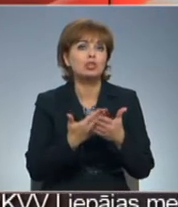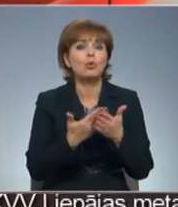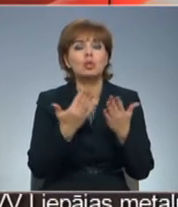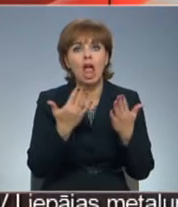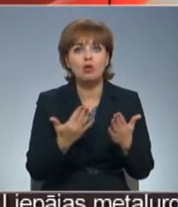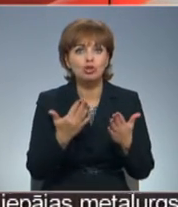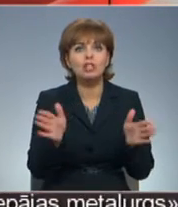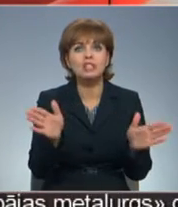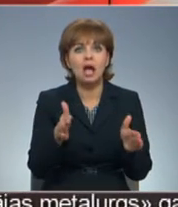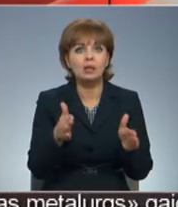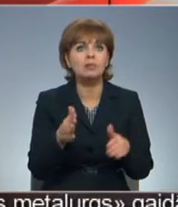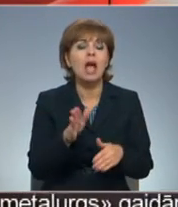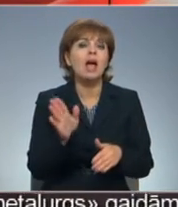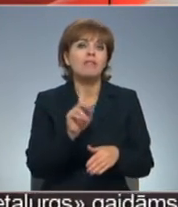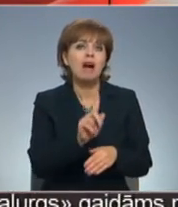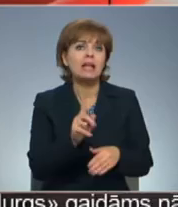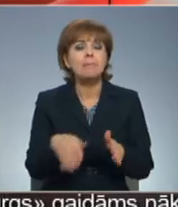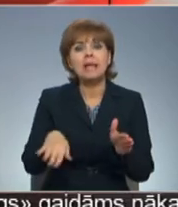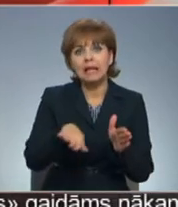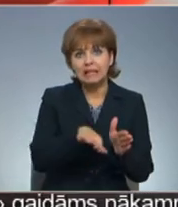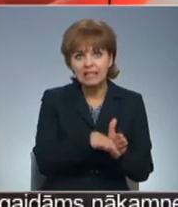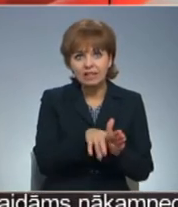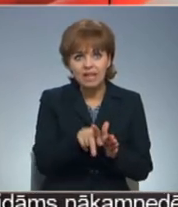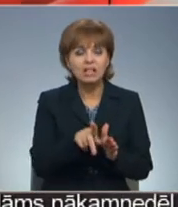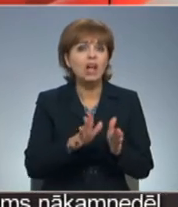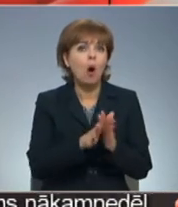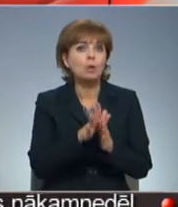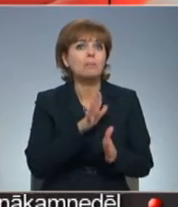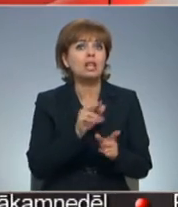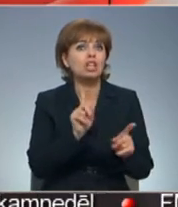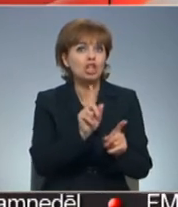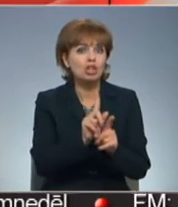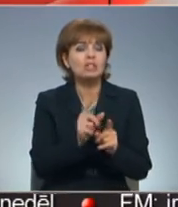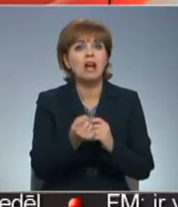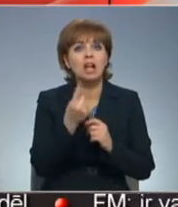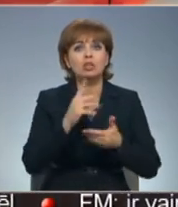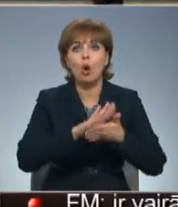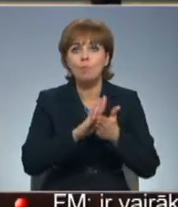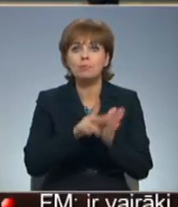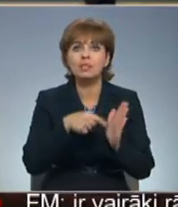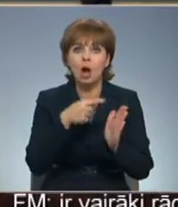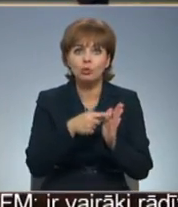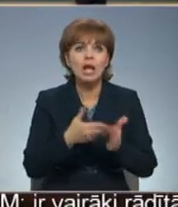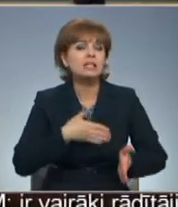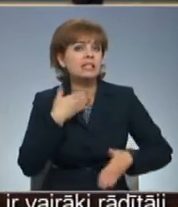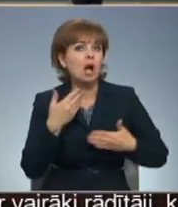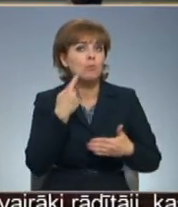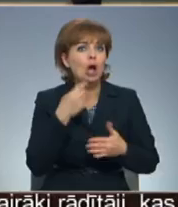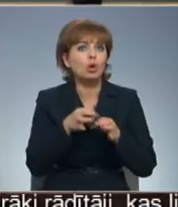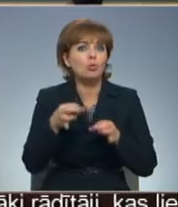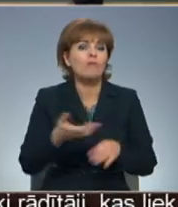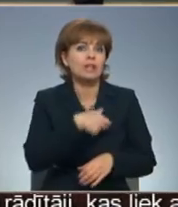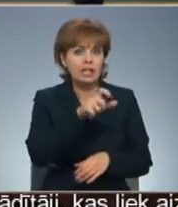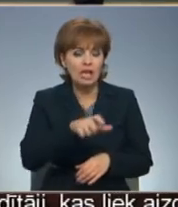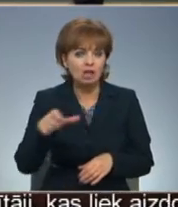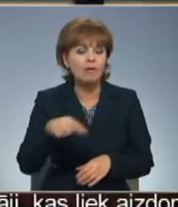un vairākas kompromisu jautājumos, kas satrauc Madonas novada iedzīvotājs plašāk Vidzemes televīzija. No argumentētiem